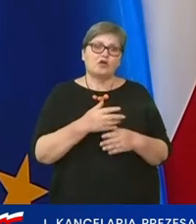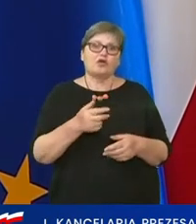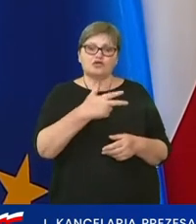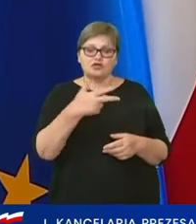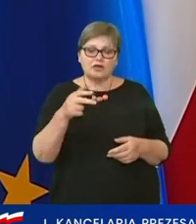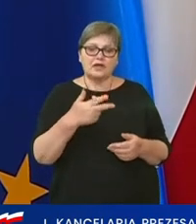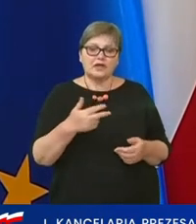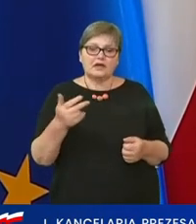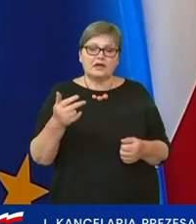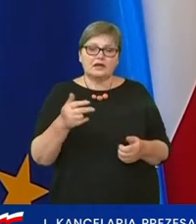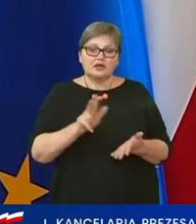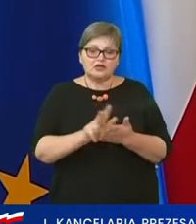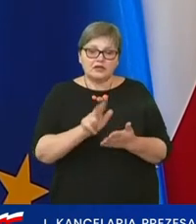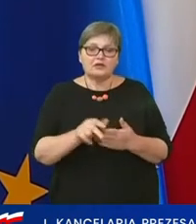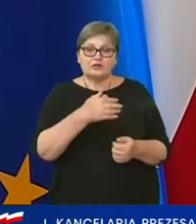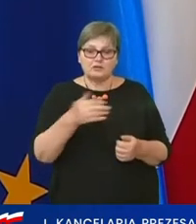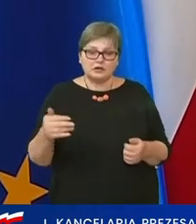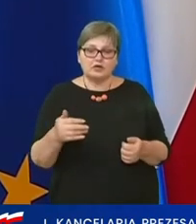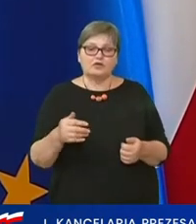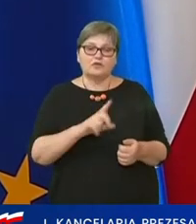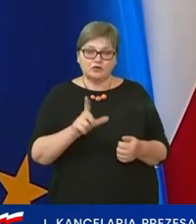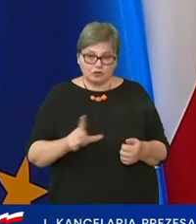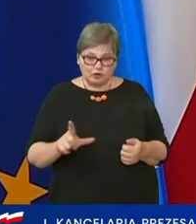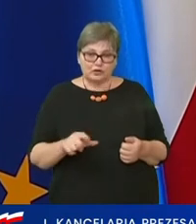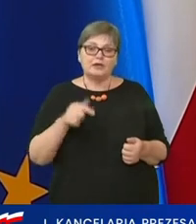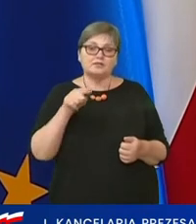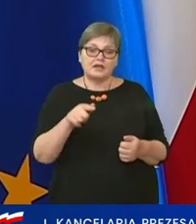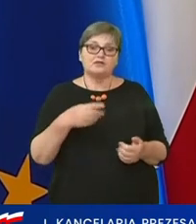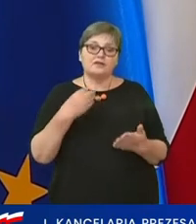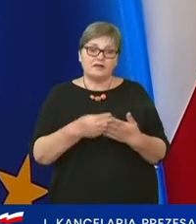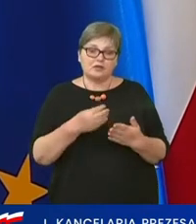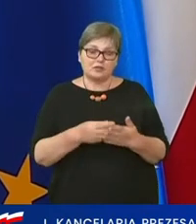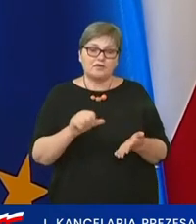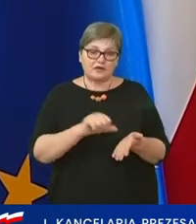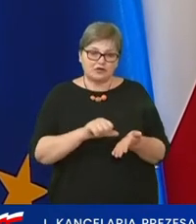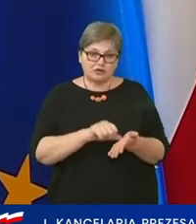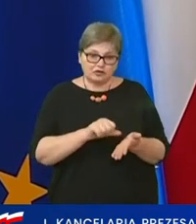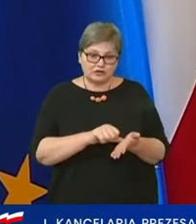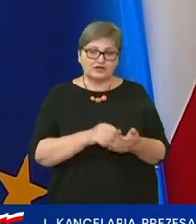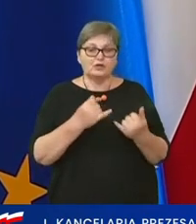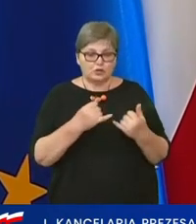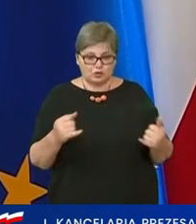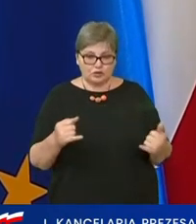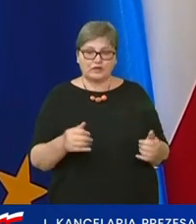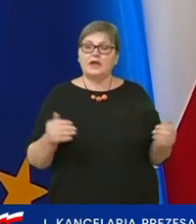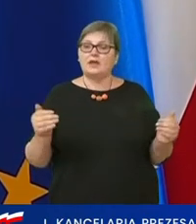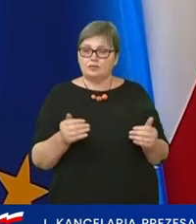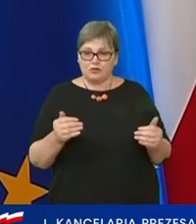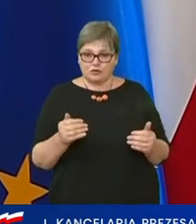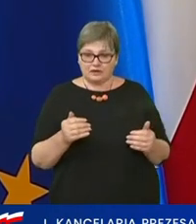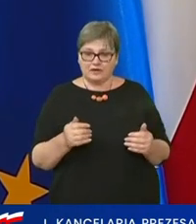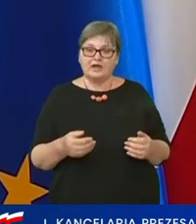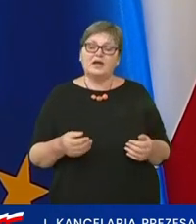którego będą właśnie zakopywanie środki ochrony indywidualnej będzie możliwość również dostosowania miejscu